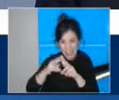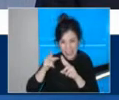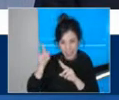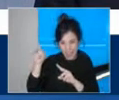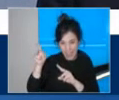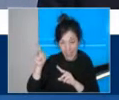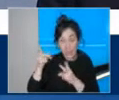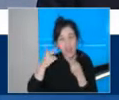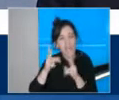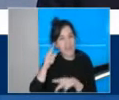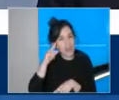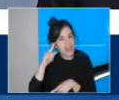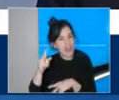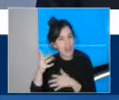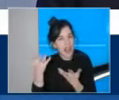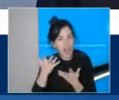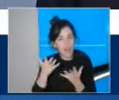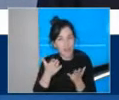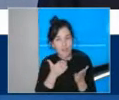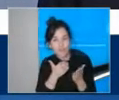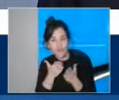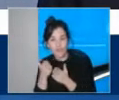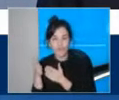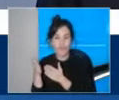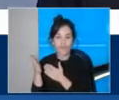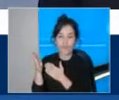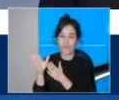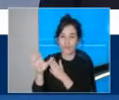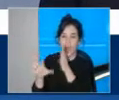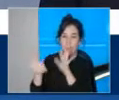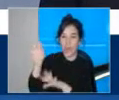יכולים לדעת כבר לאן רוחות נושבות שם מבחינת הבחירות?